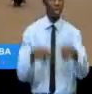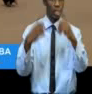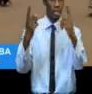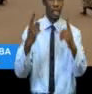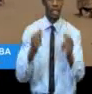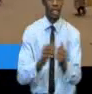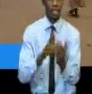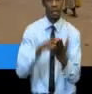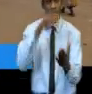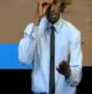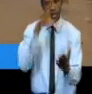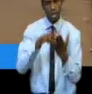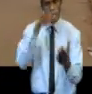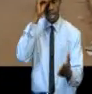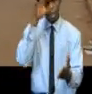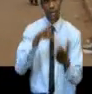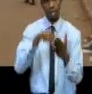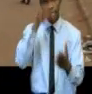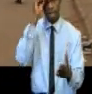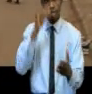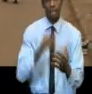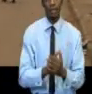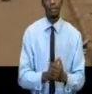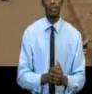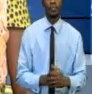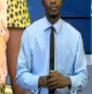de transport à Lubumbashi.